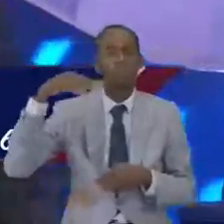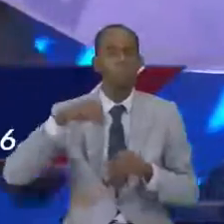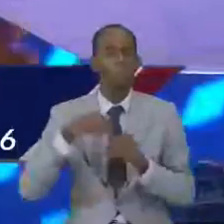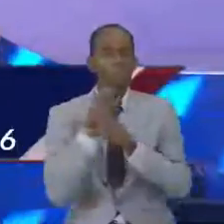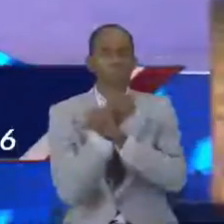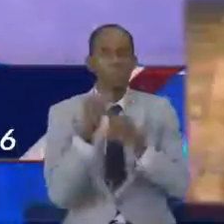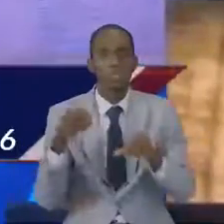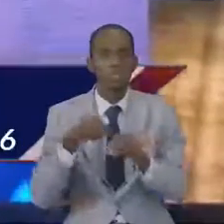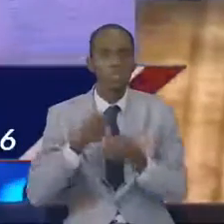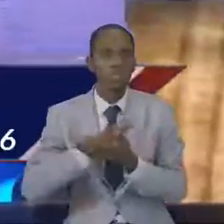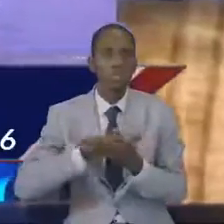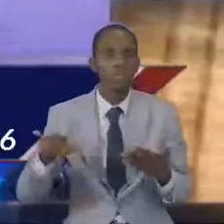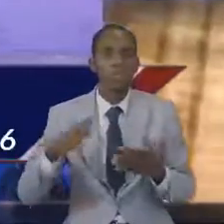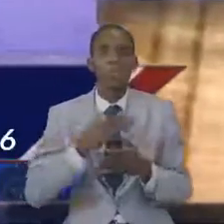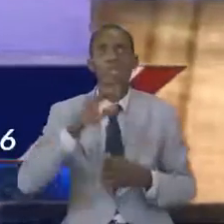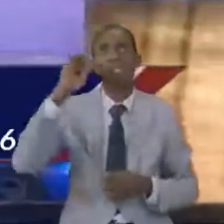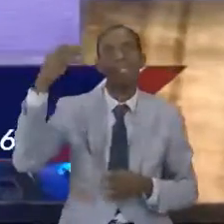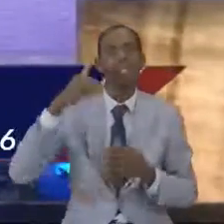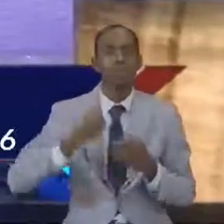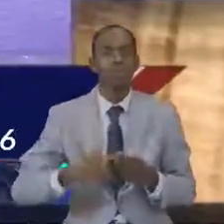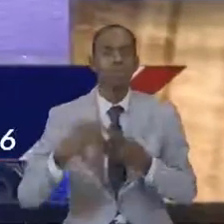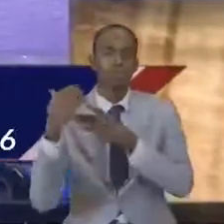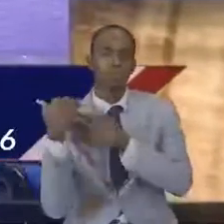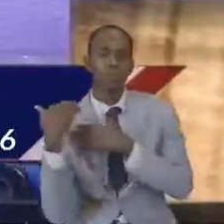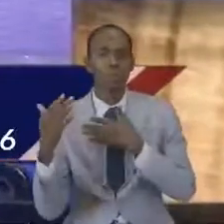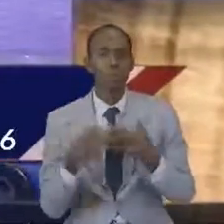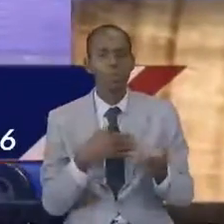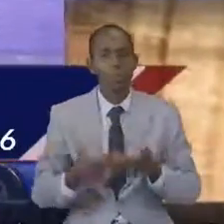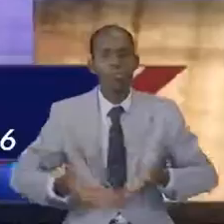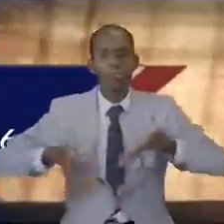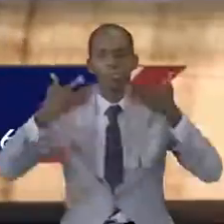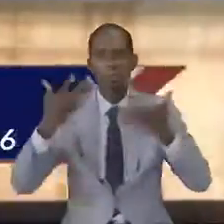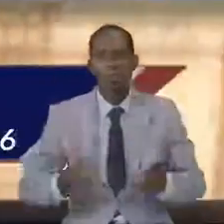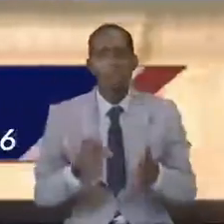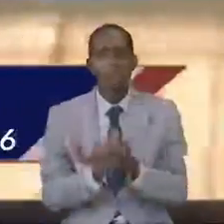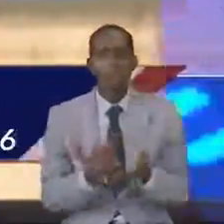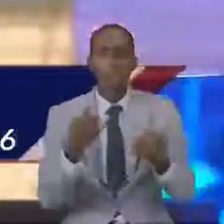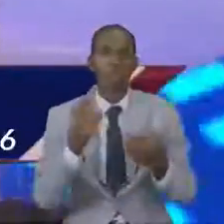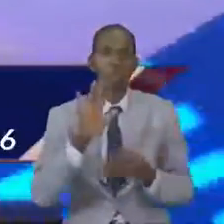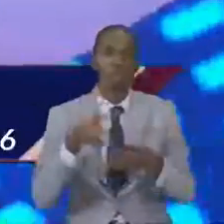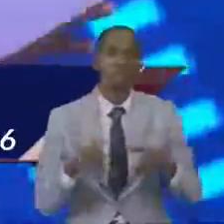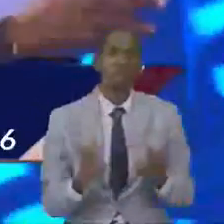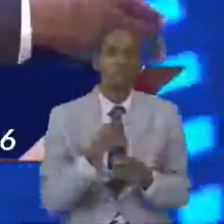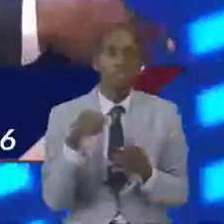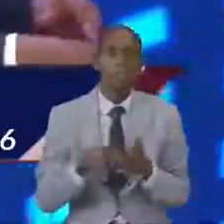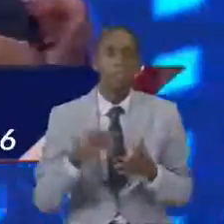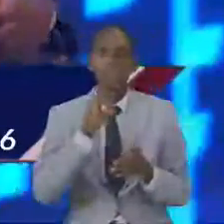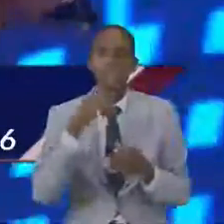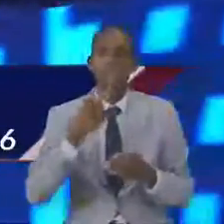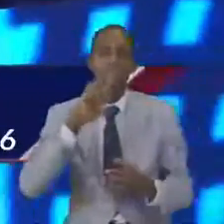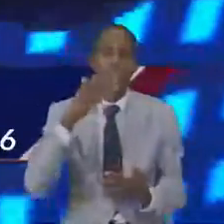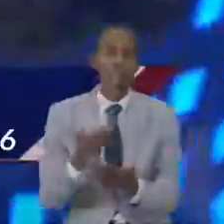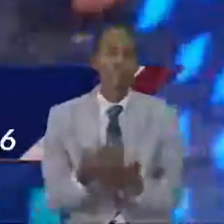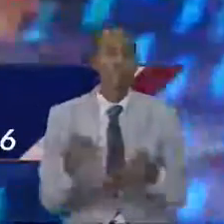signification et la grâce pour porter tout fardeau qui vient sur votre chemin aider alors voici l'évidence